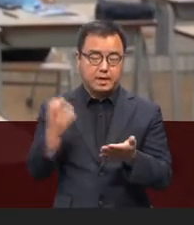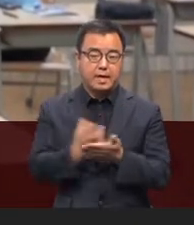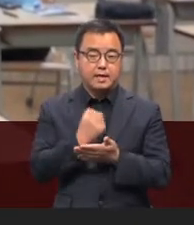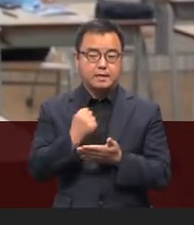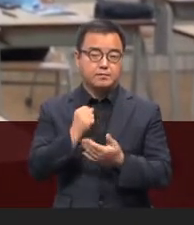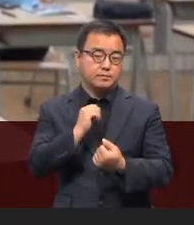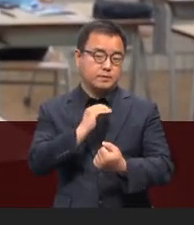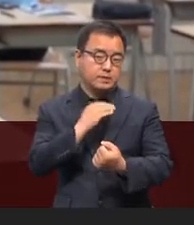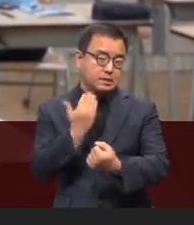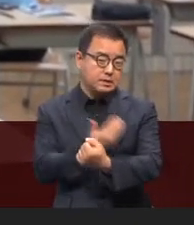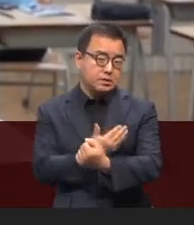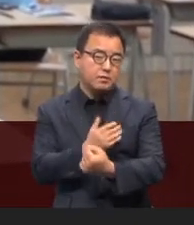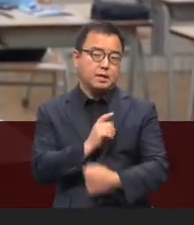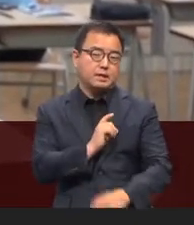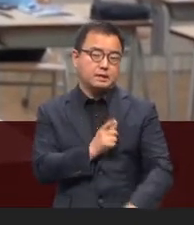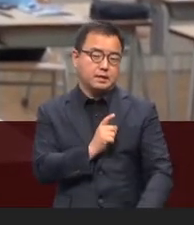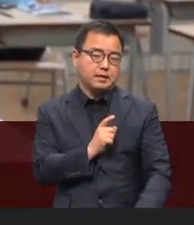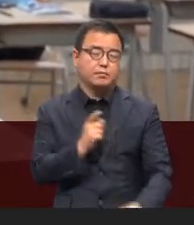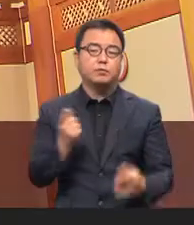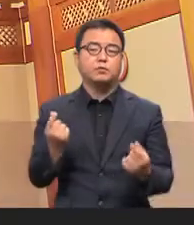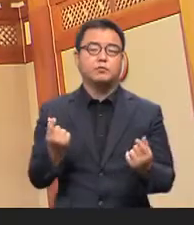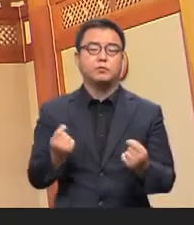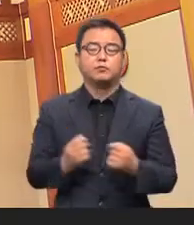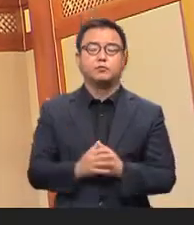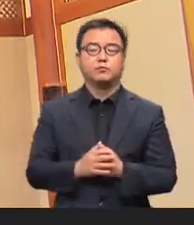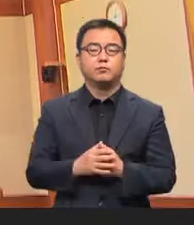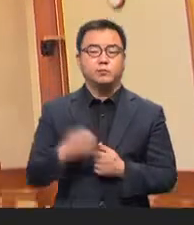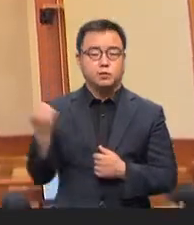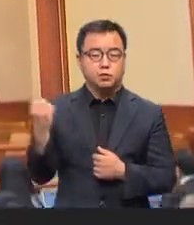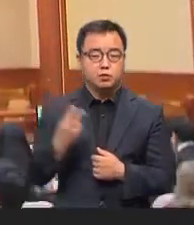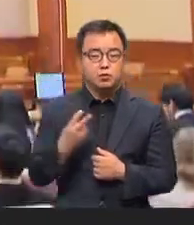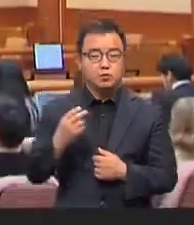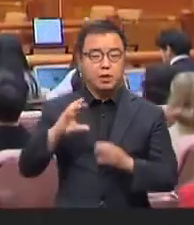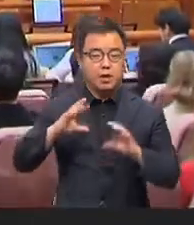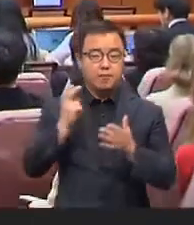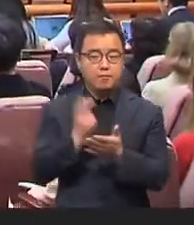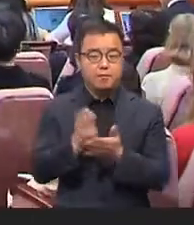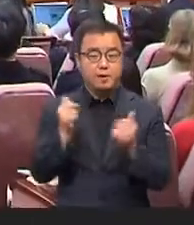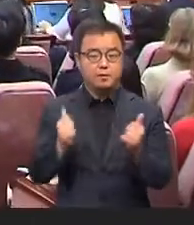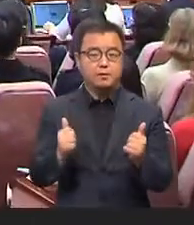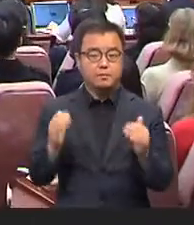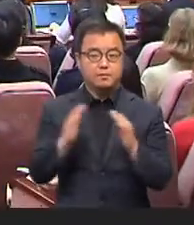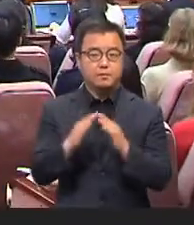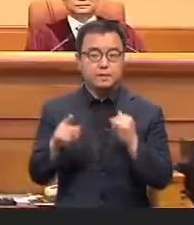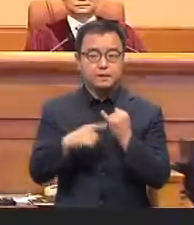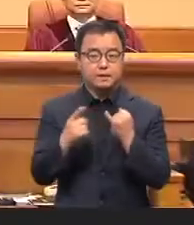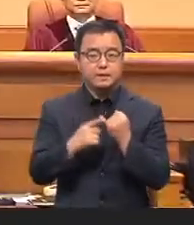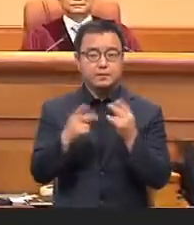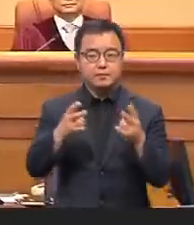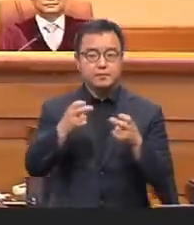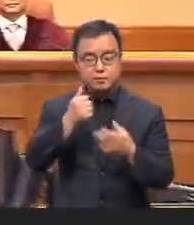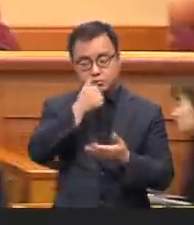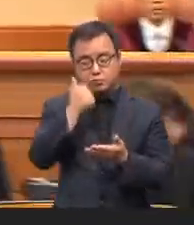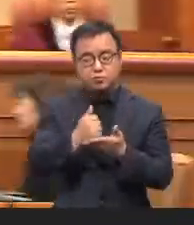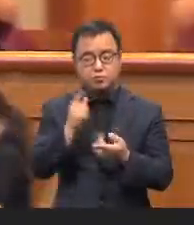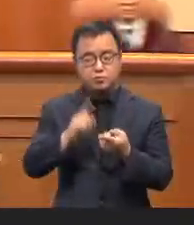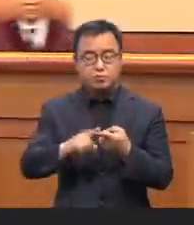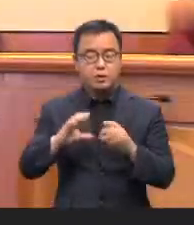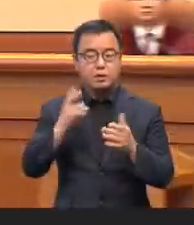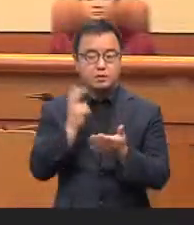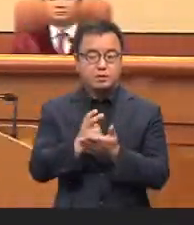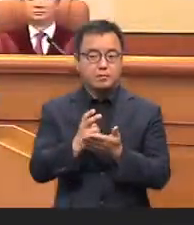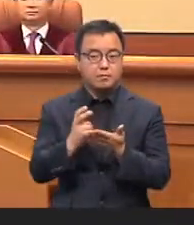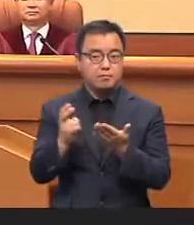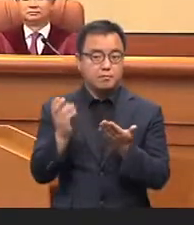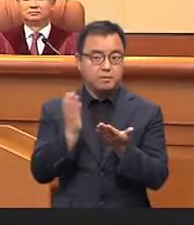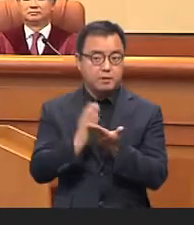어떤 능력과 자격이라고 생각되거든요. 한편 헌법재판소가 낙태죄에 대해 사실상 위헌 판결을 내린